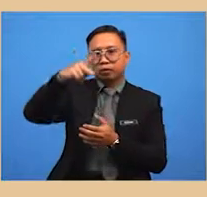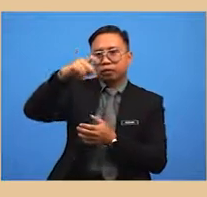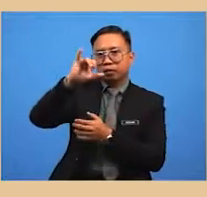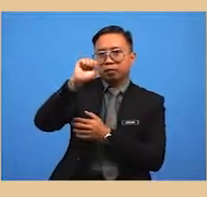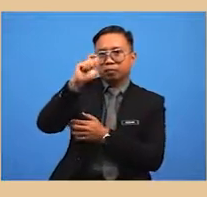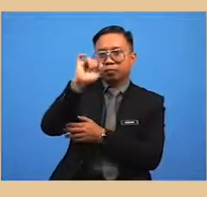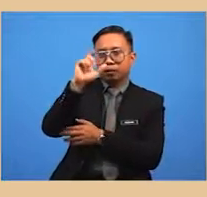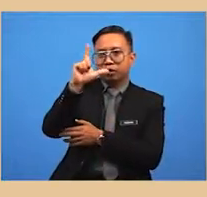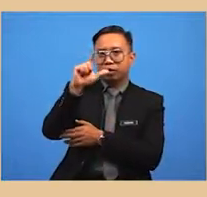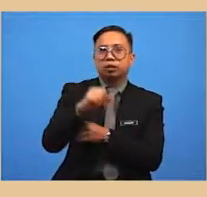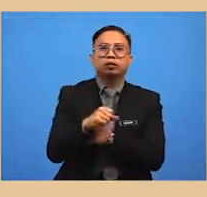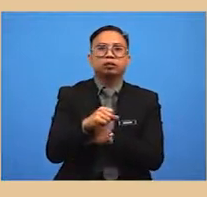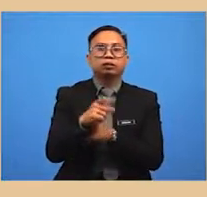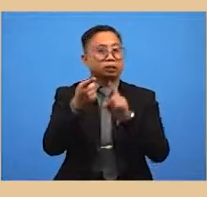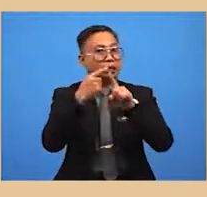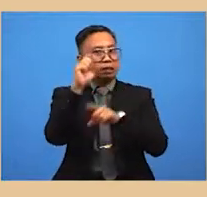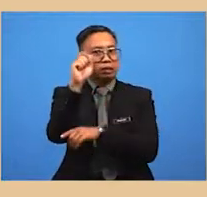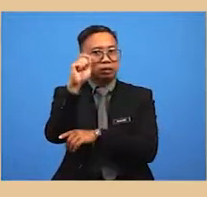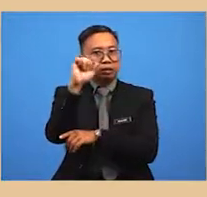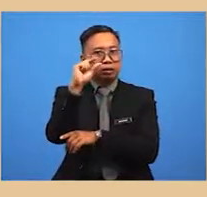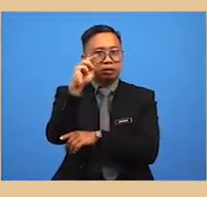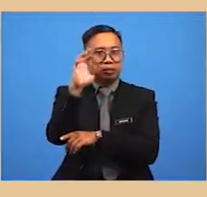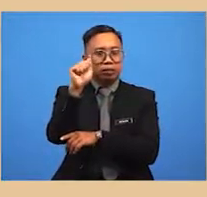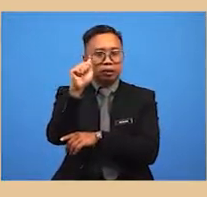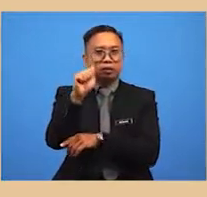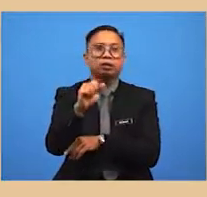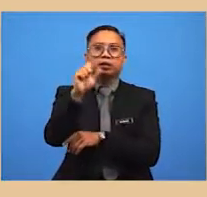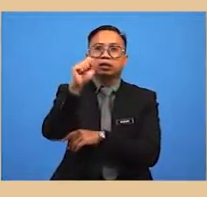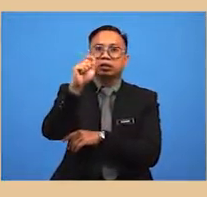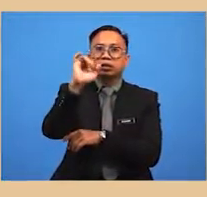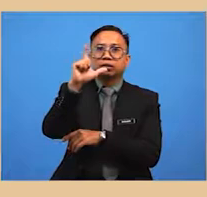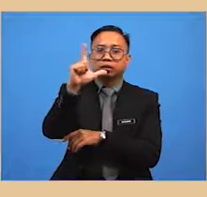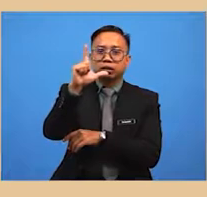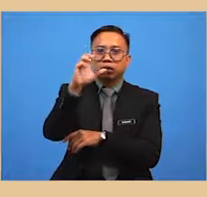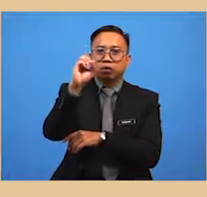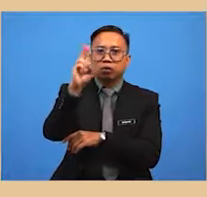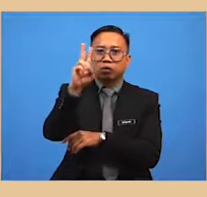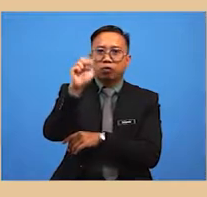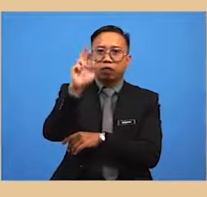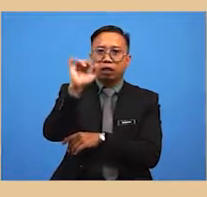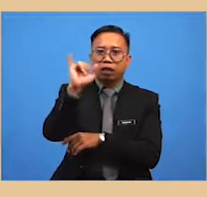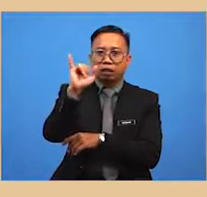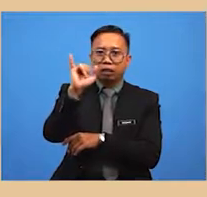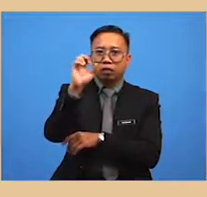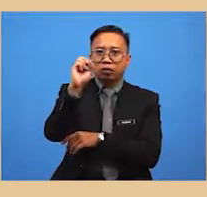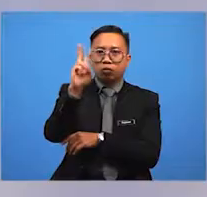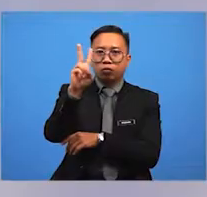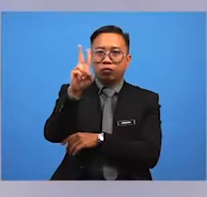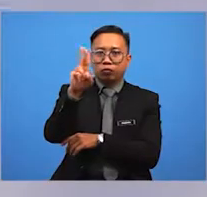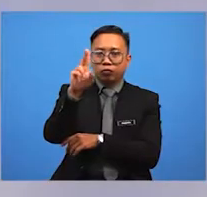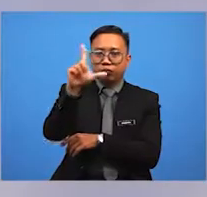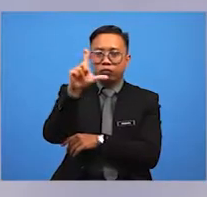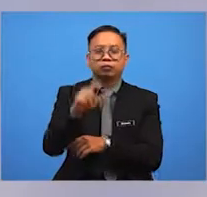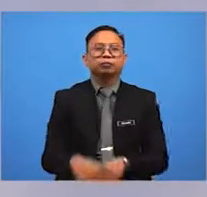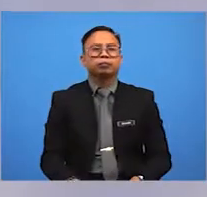daripada stigma, stil, ovary dan ovule.